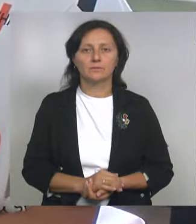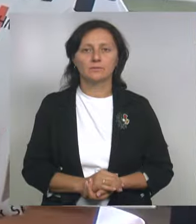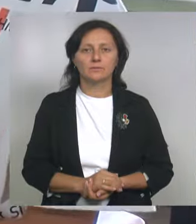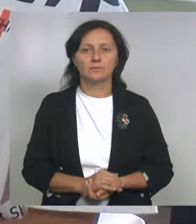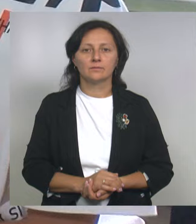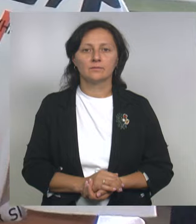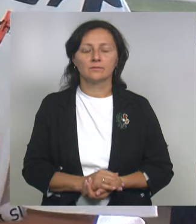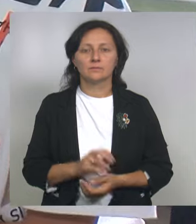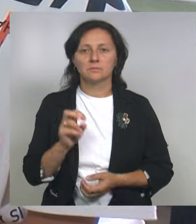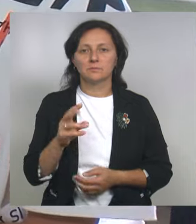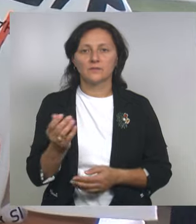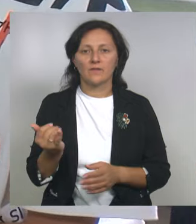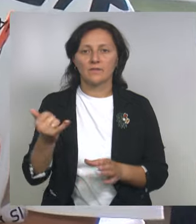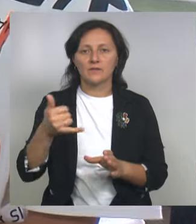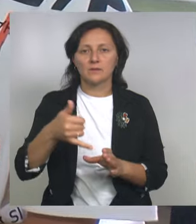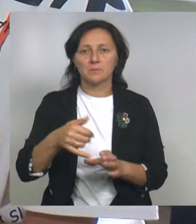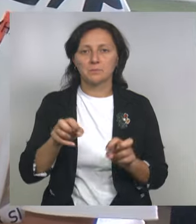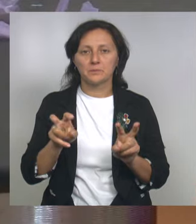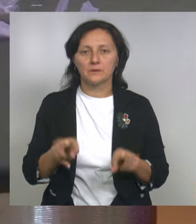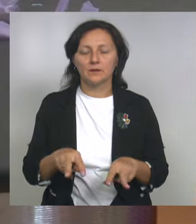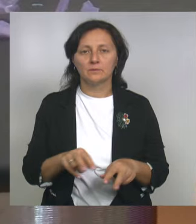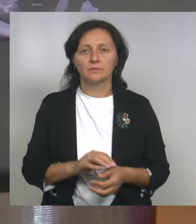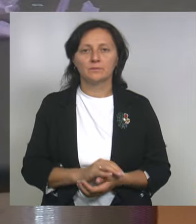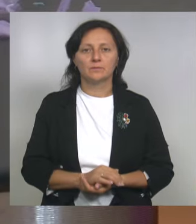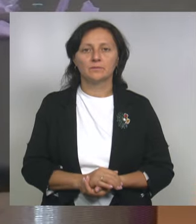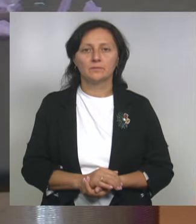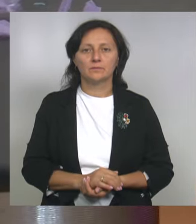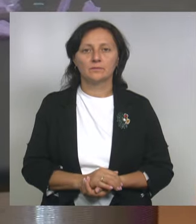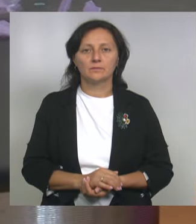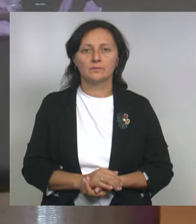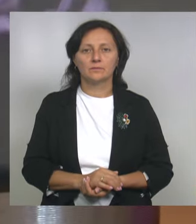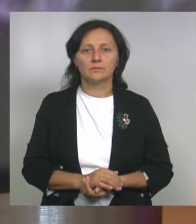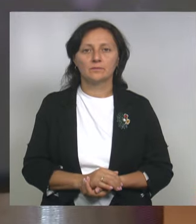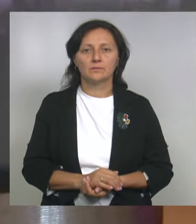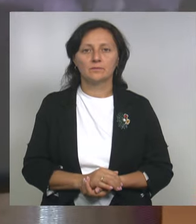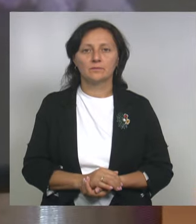Высыпаем смесь пластика на пластину и включаем